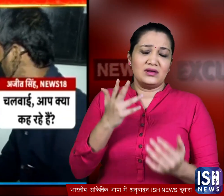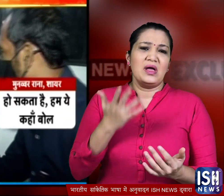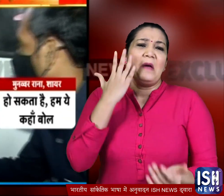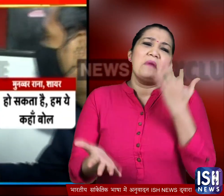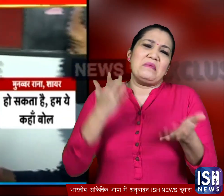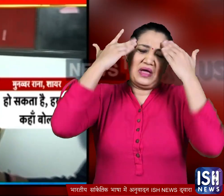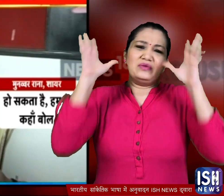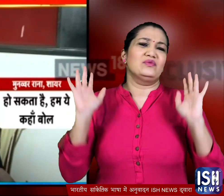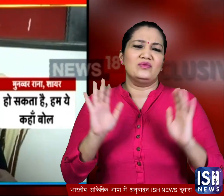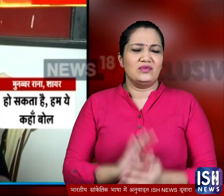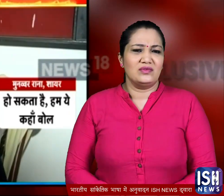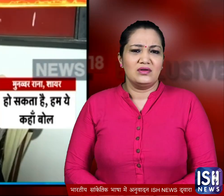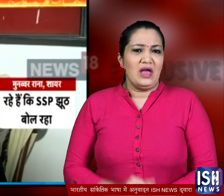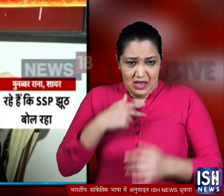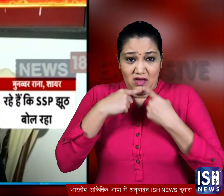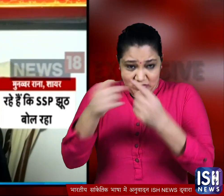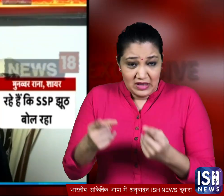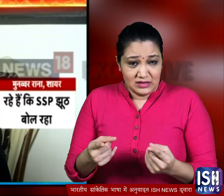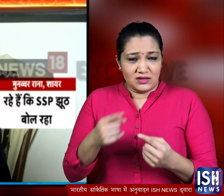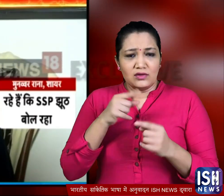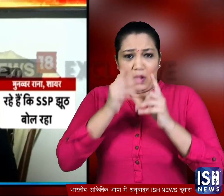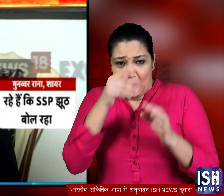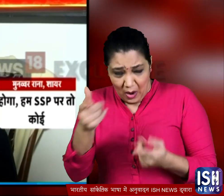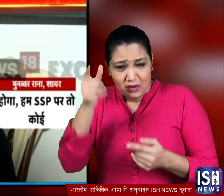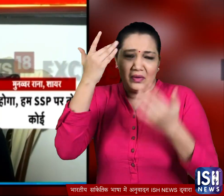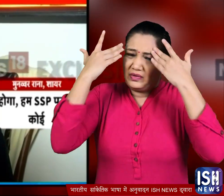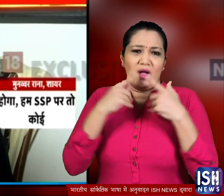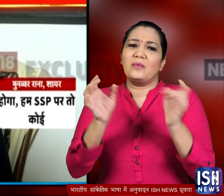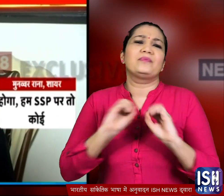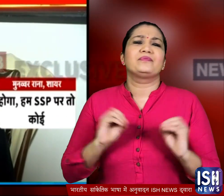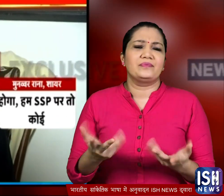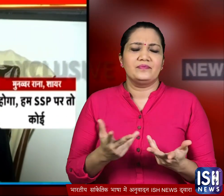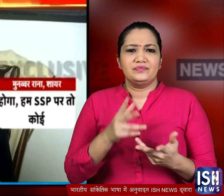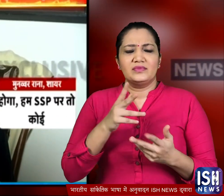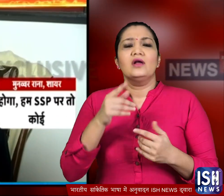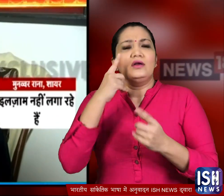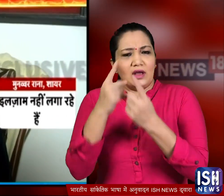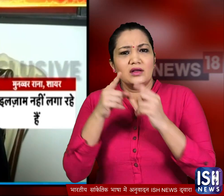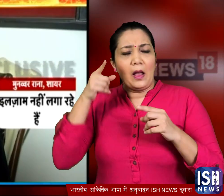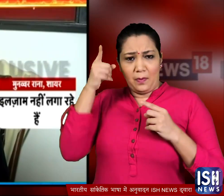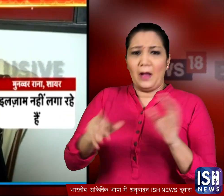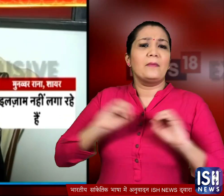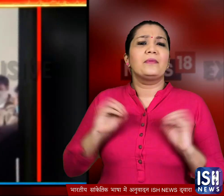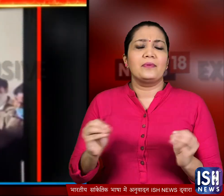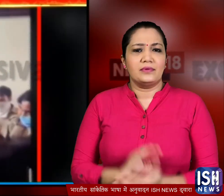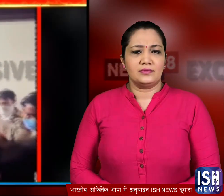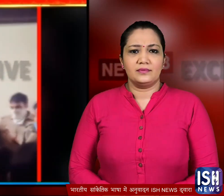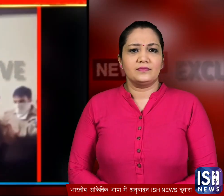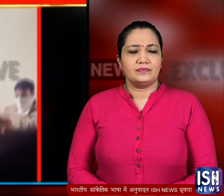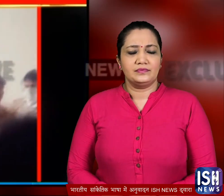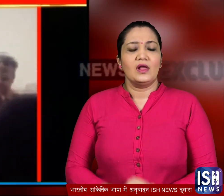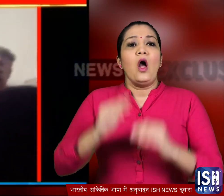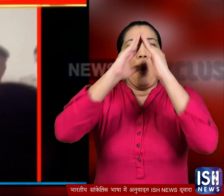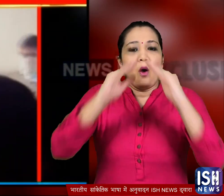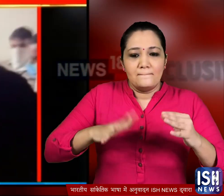कह रहे हैं? हो सकता है, हम ये कहाँ बोल रहे हैं कि एसएसपी झूठ बोल रहा होगा। हम एसएसपी पर तो कोई इल्जाम नहीं लगा रहे हैं। ये पूरा